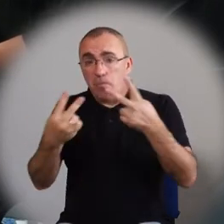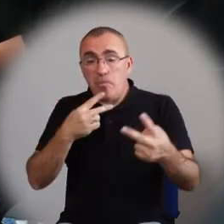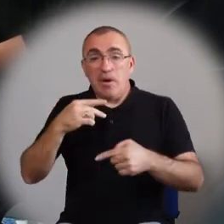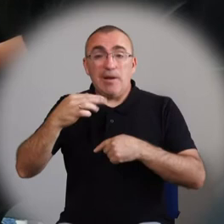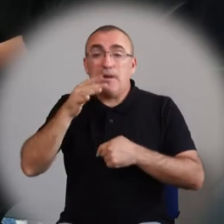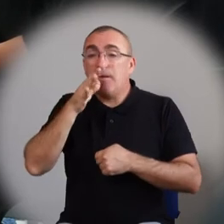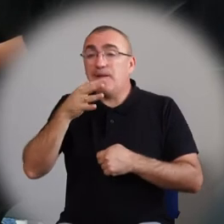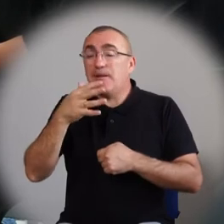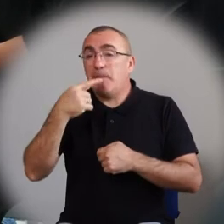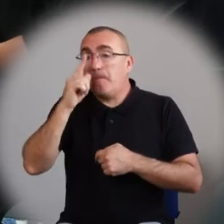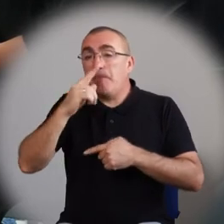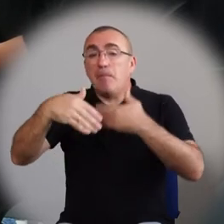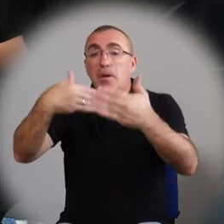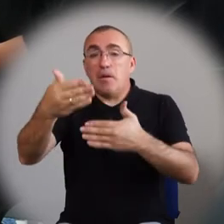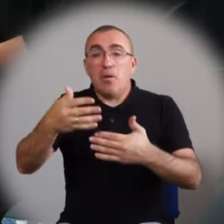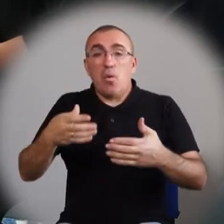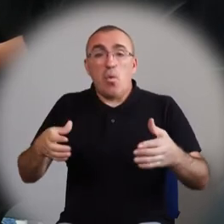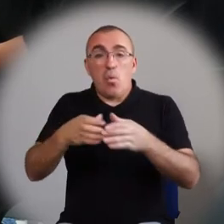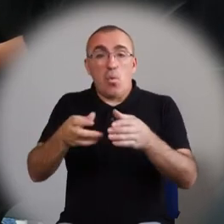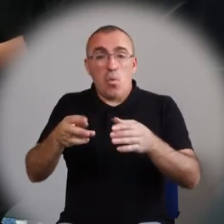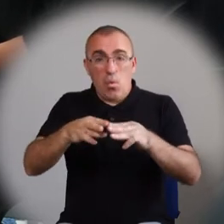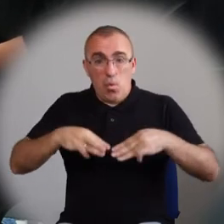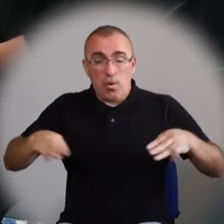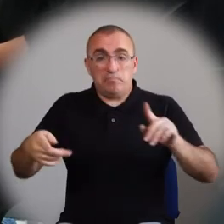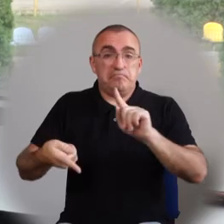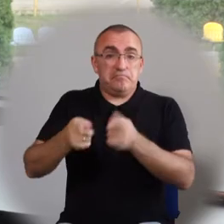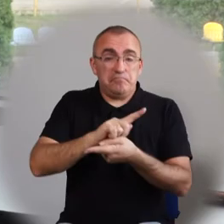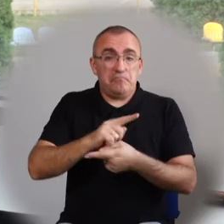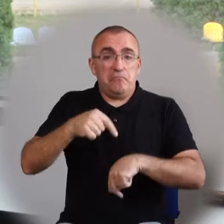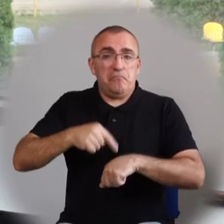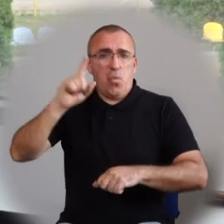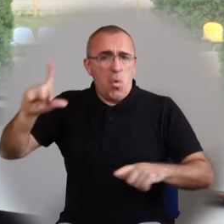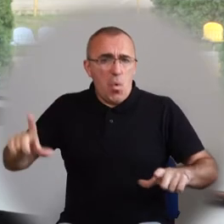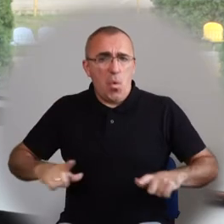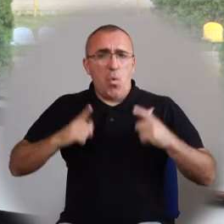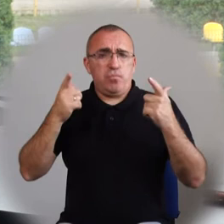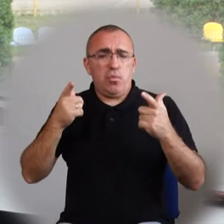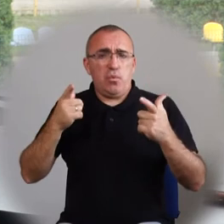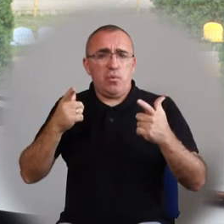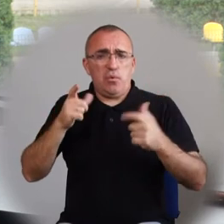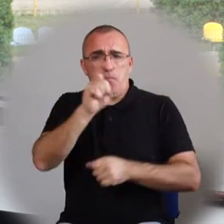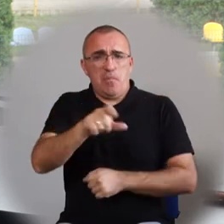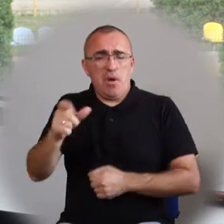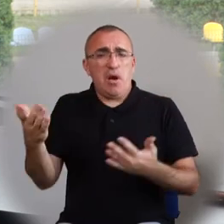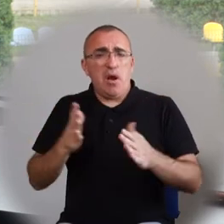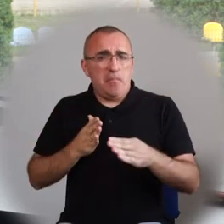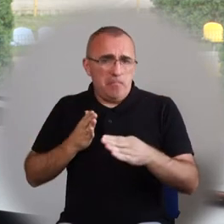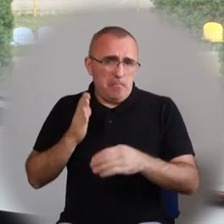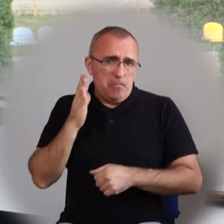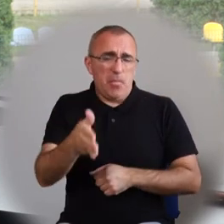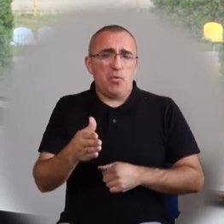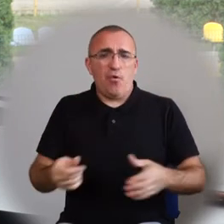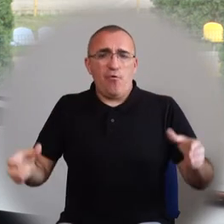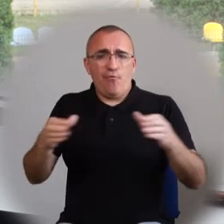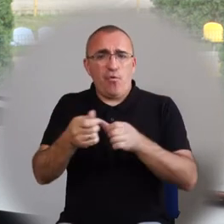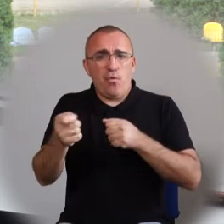ми побачили, що через декілька місяців уряд приймає зміни. Зміни, які викликали обурення. Обурення в мешканців,